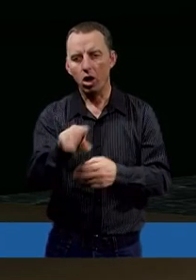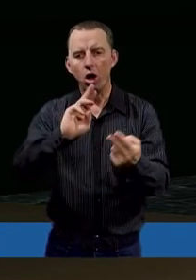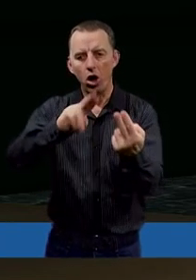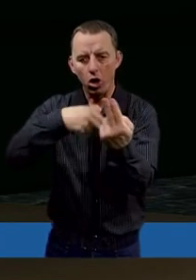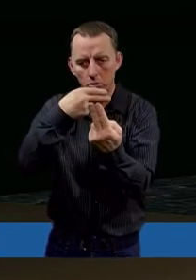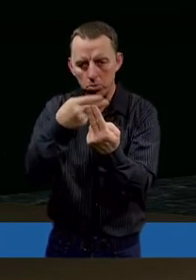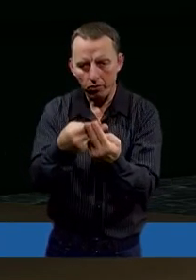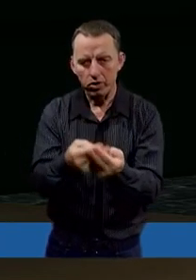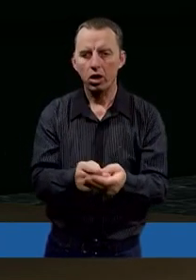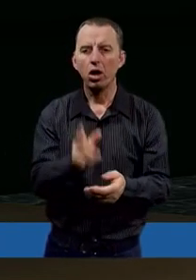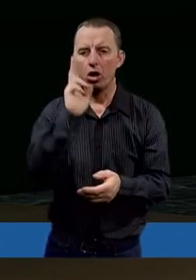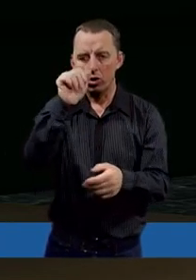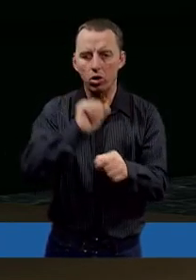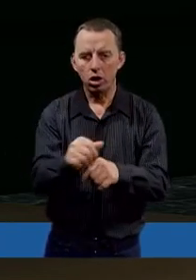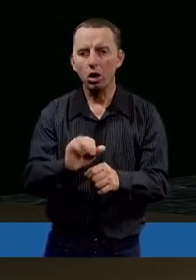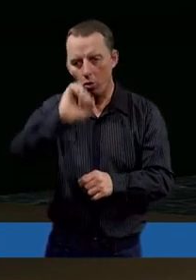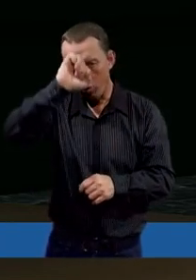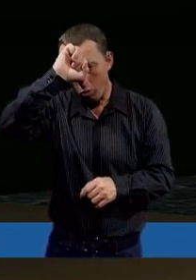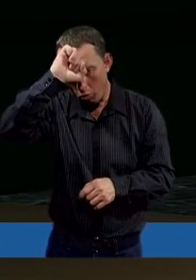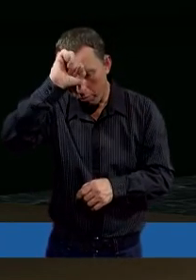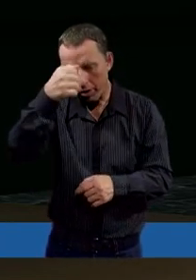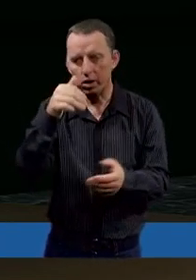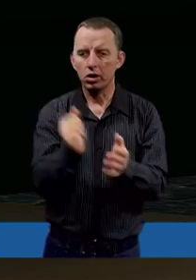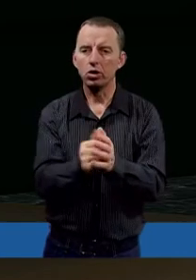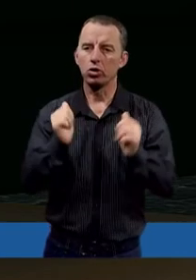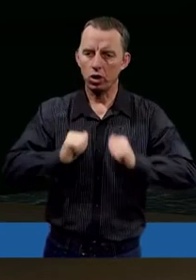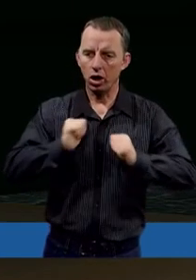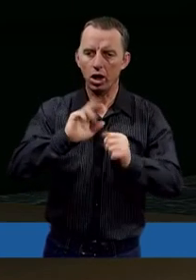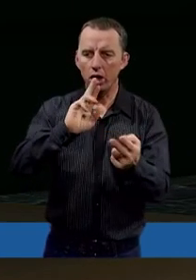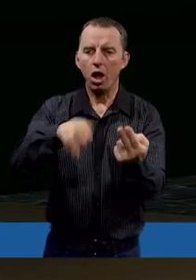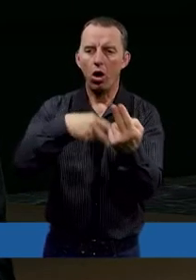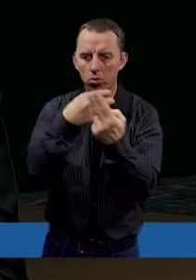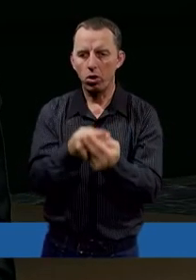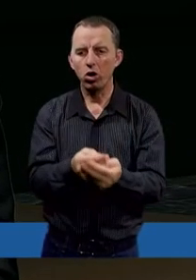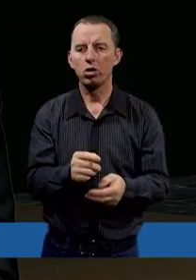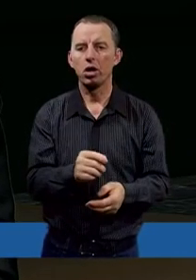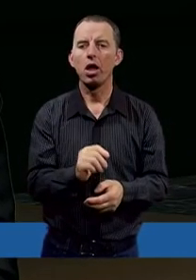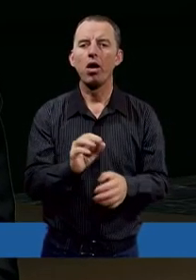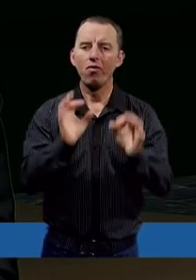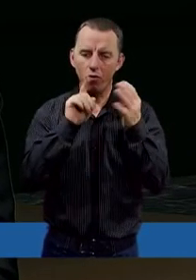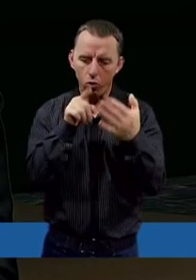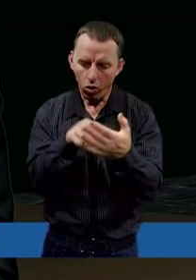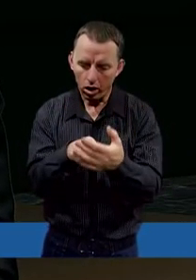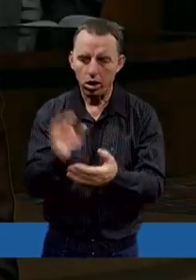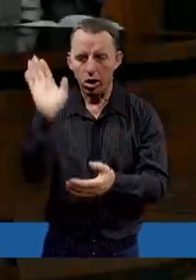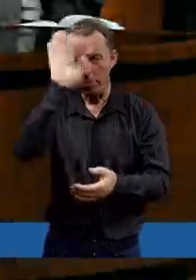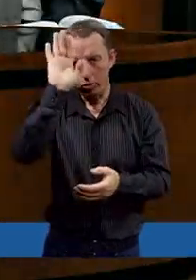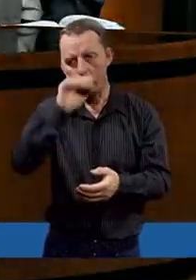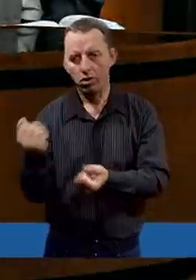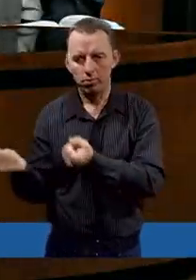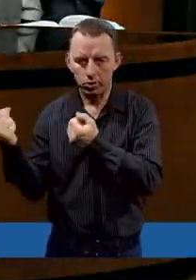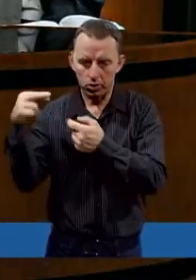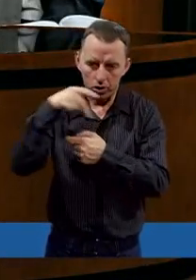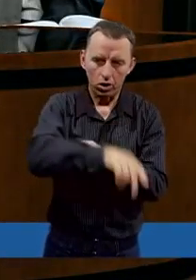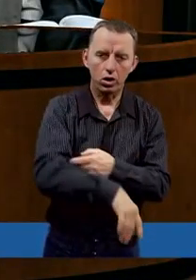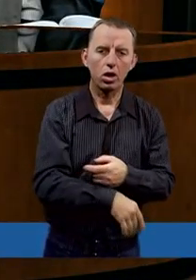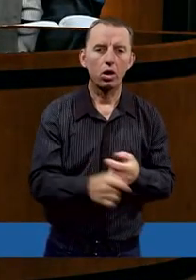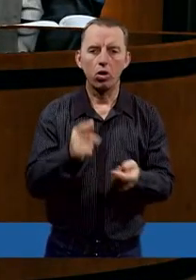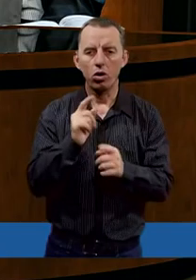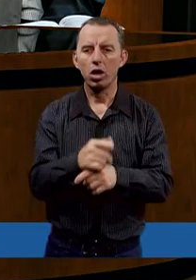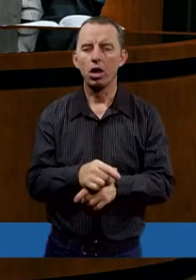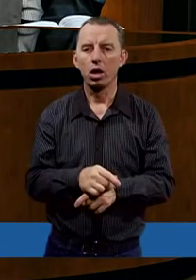odpowiem, dlatego że ktoś jest upoczywy, naprawdę chce od Pana Boga odpowiedzi. I mi się wydaje, że wtedy właśnie Pan Bóg może przyjść i nie tylko dać